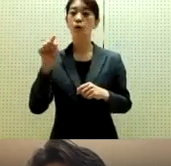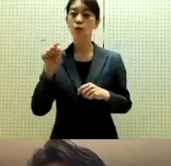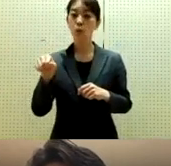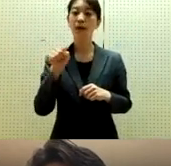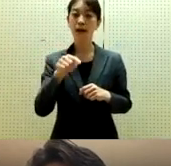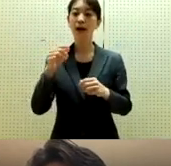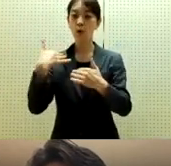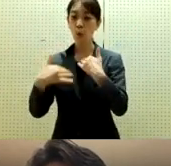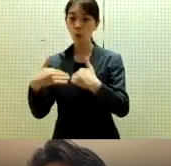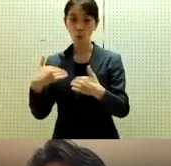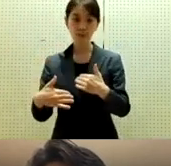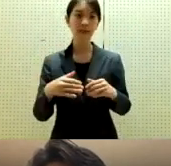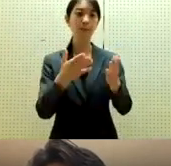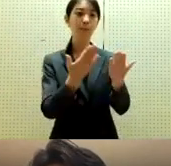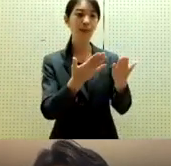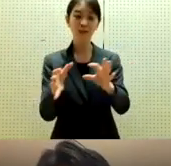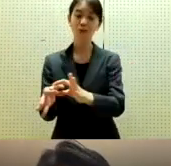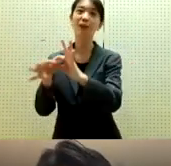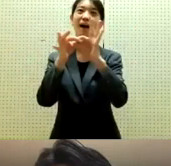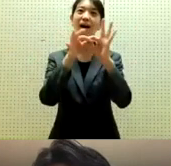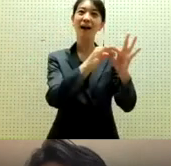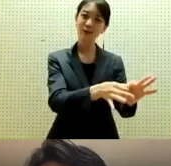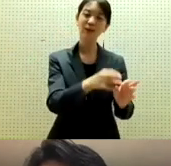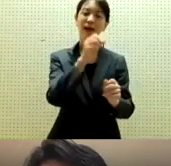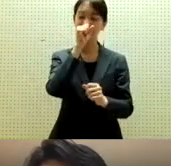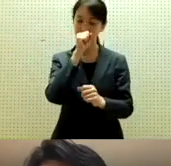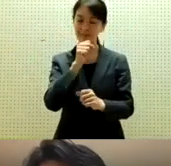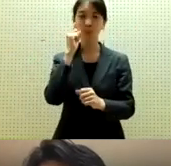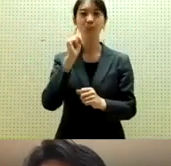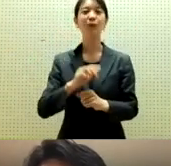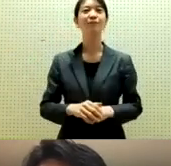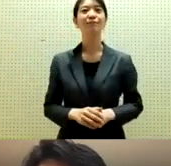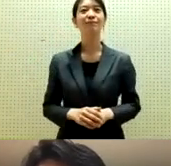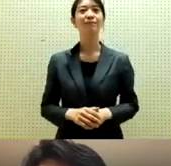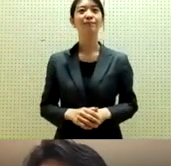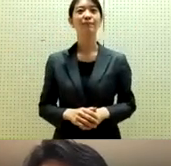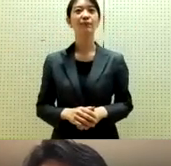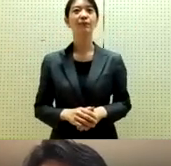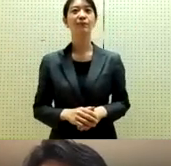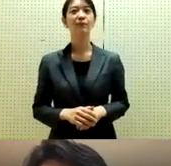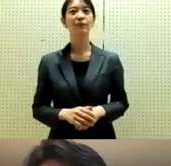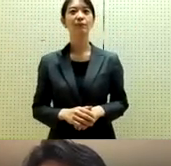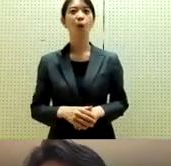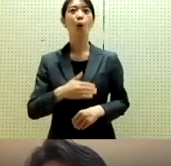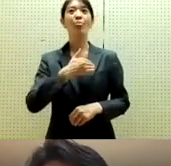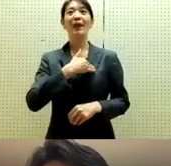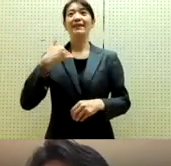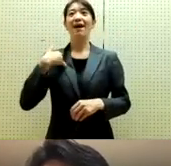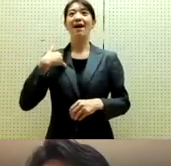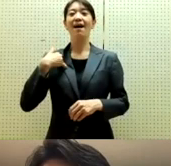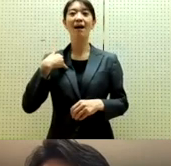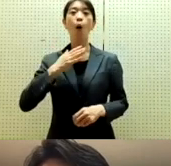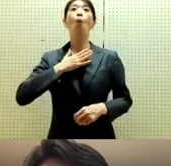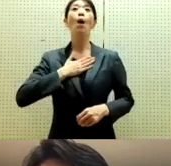ってるなっていうふうに思ってすごくいいなと思ったんですよ。で、そこに大事なのがやっぱりできたとか分かったとかっていう喜